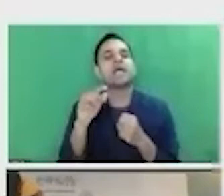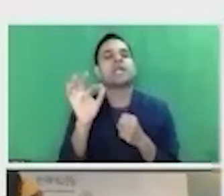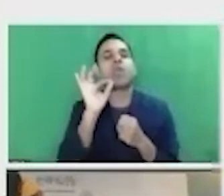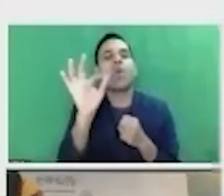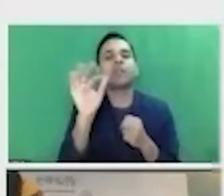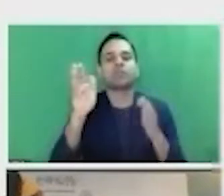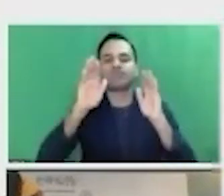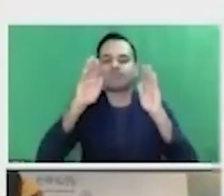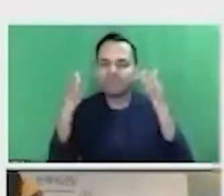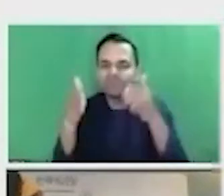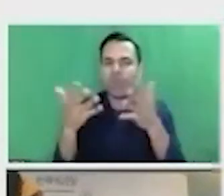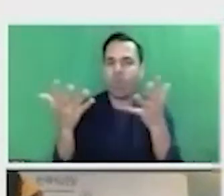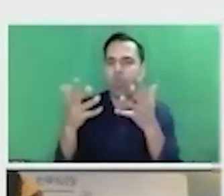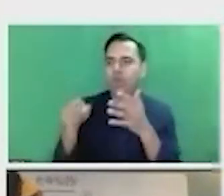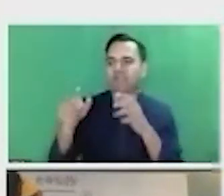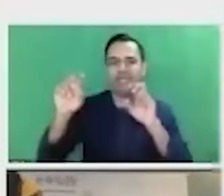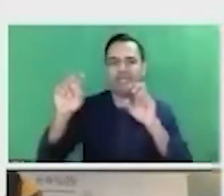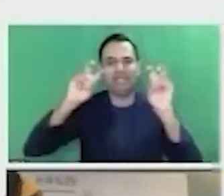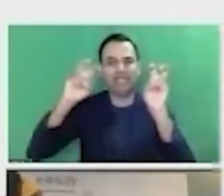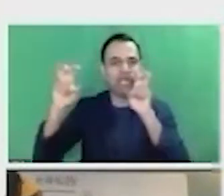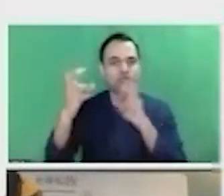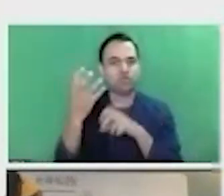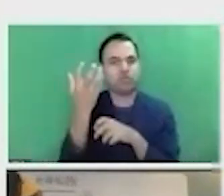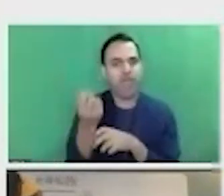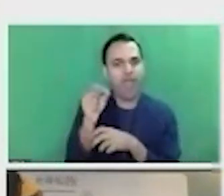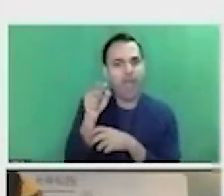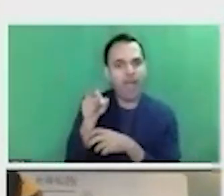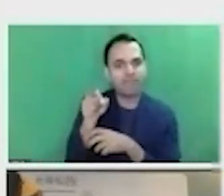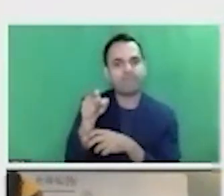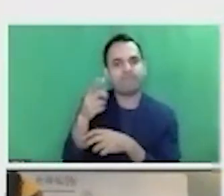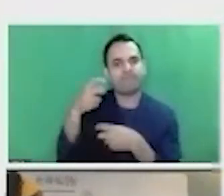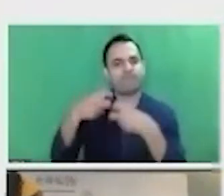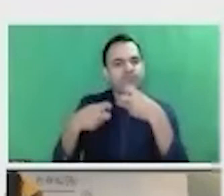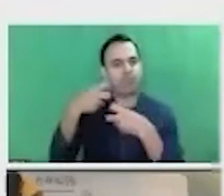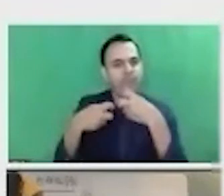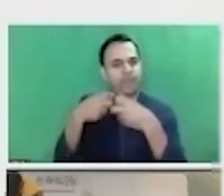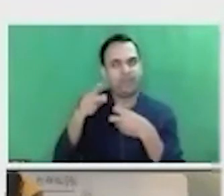وسنواجه كل الإطارات وكل التحديات أيضا،